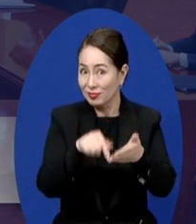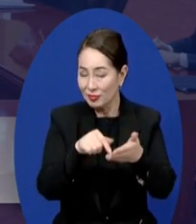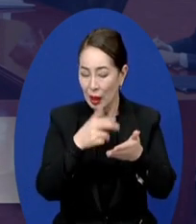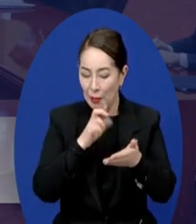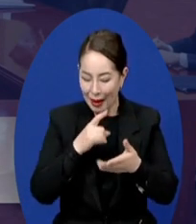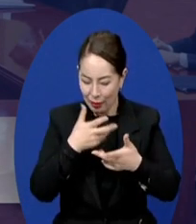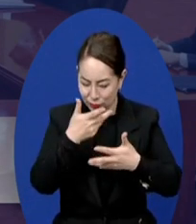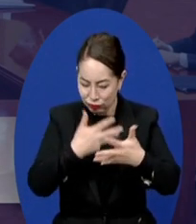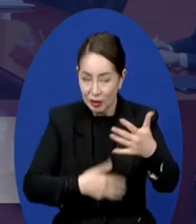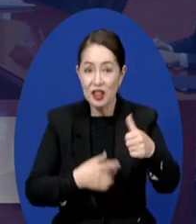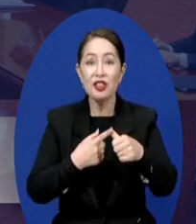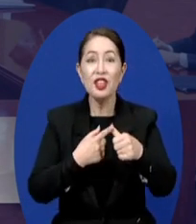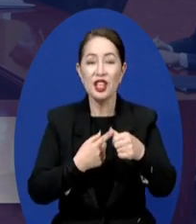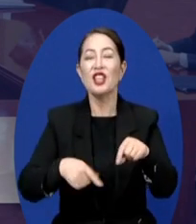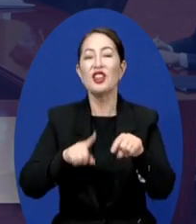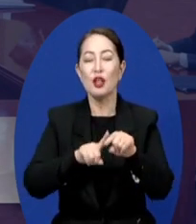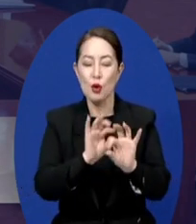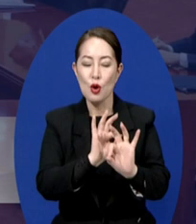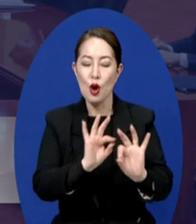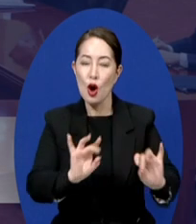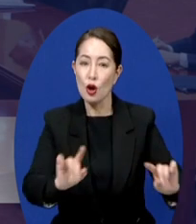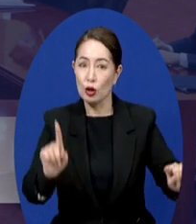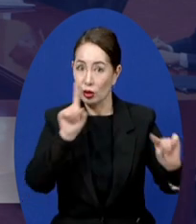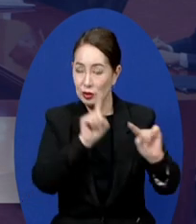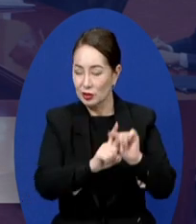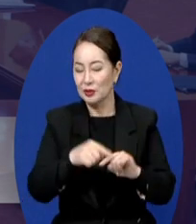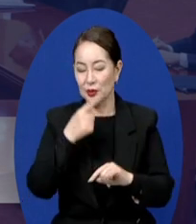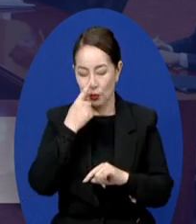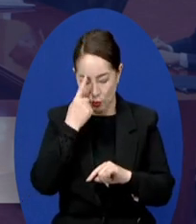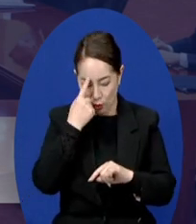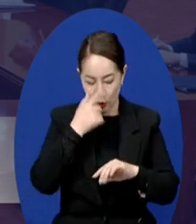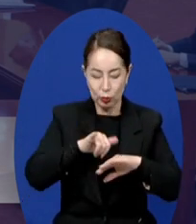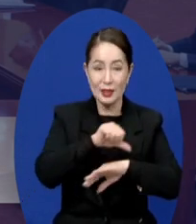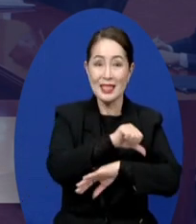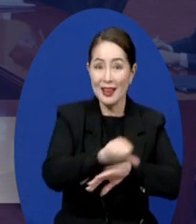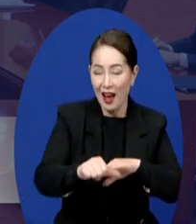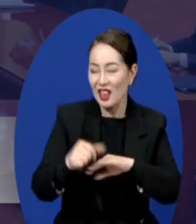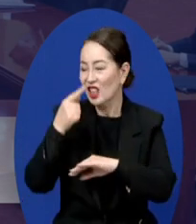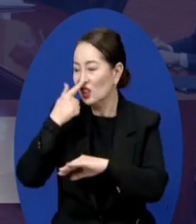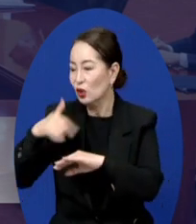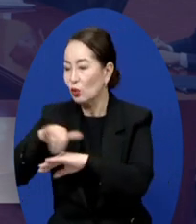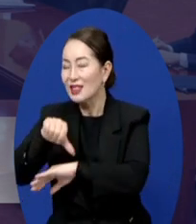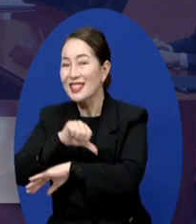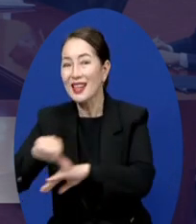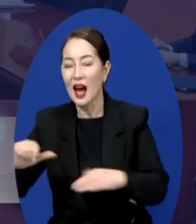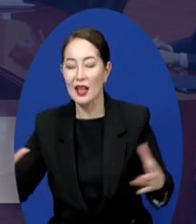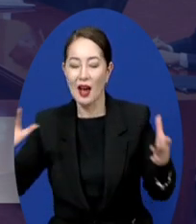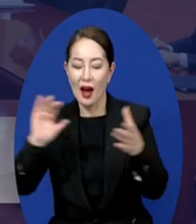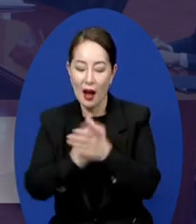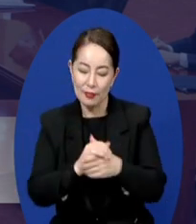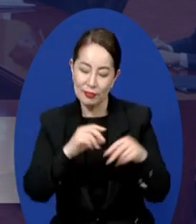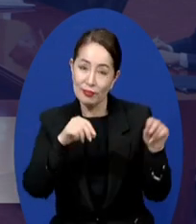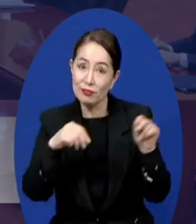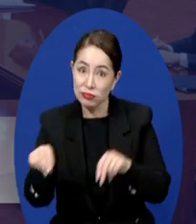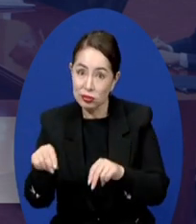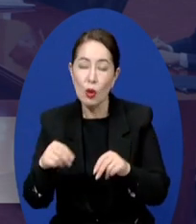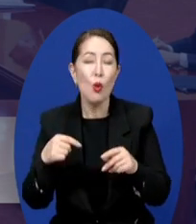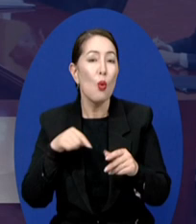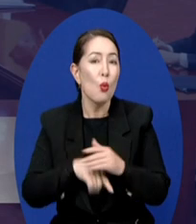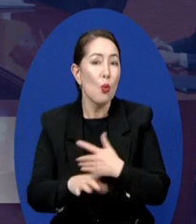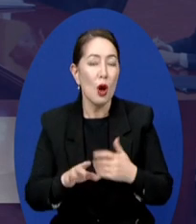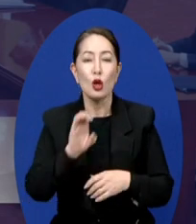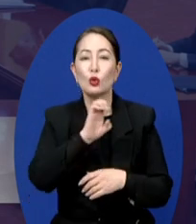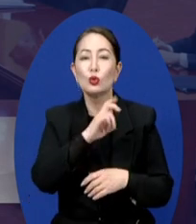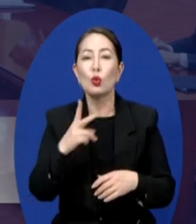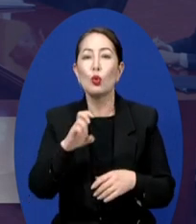газар бүгд найрамдах хятад ард улсын гайлын ерөнхий газар хоорондын Монгол улсаас бүгд найрамдах хятад ард улсад сүүлийн бүтээгдэхүүн